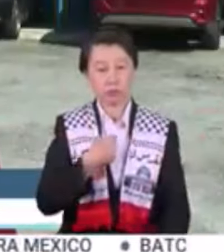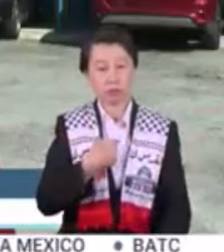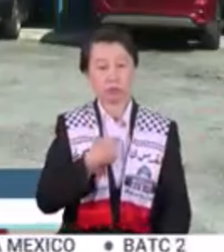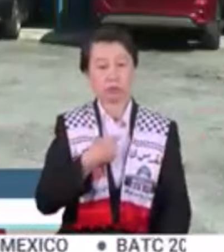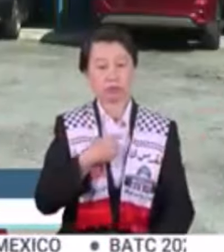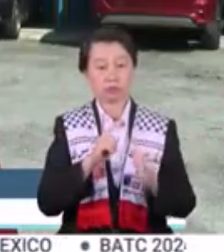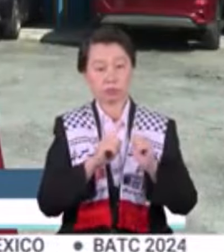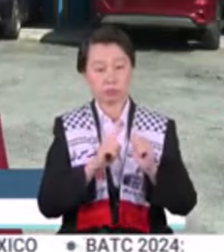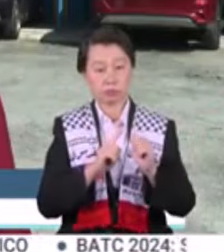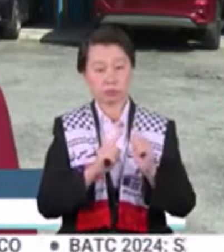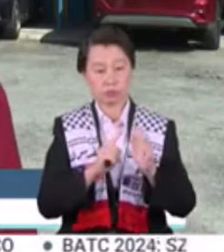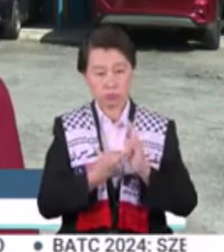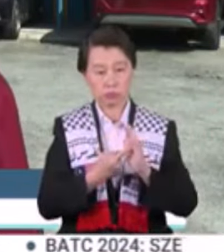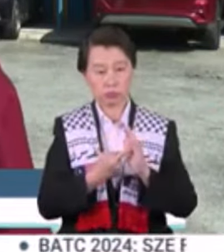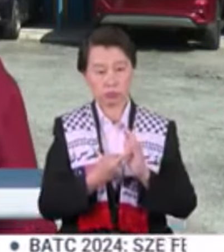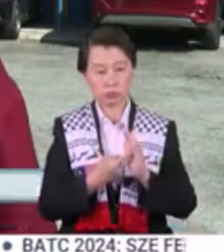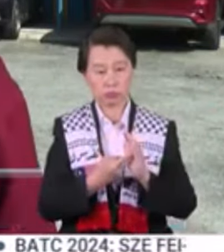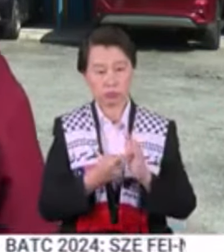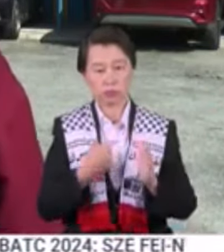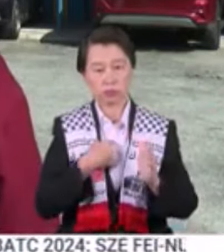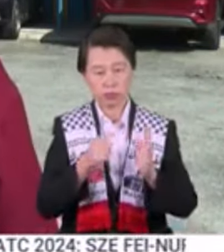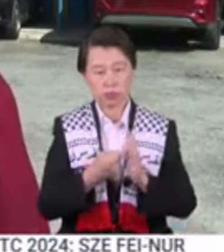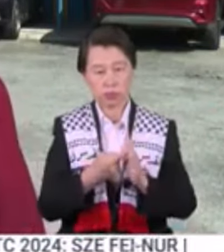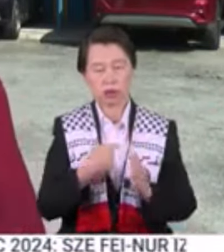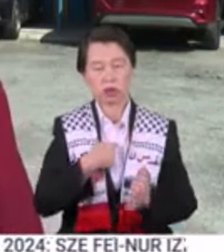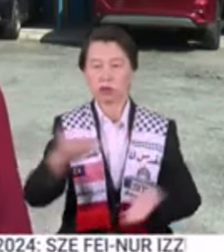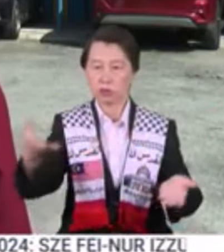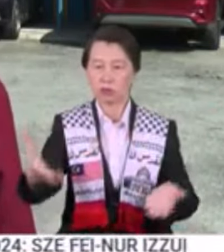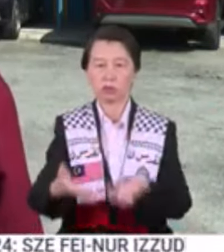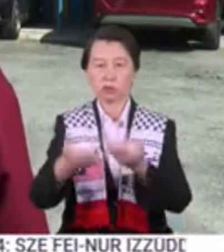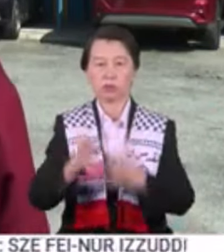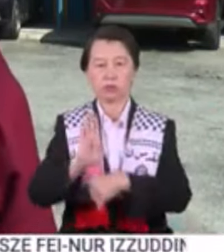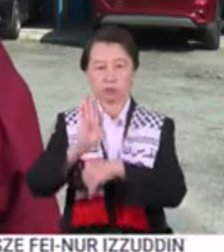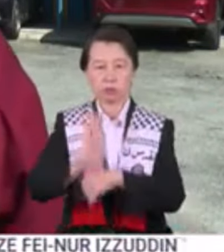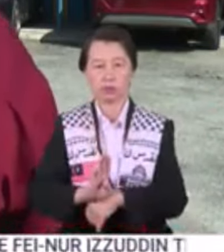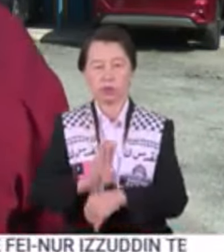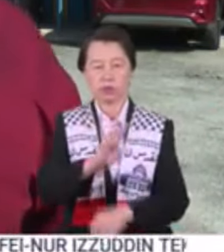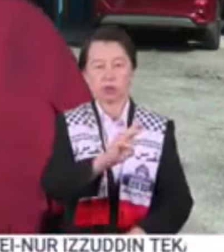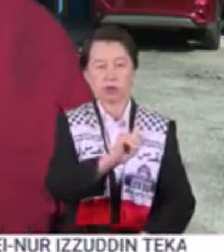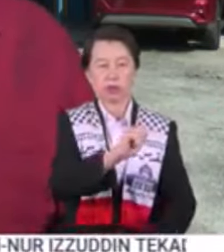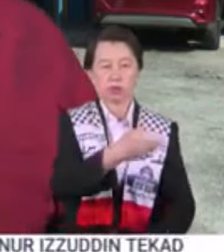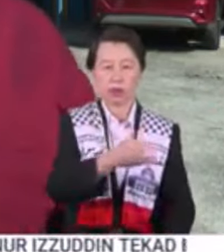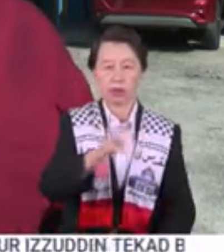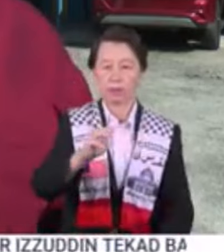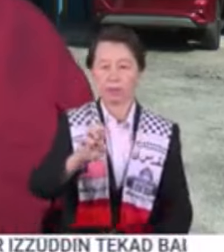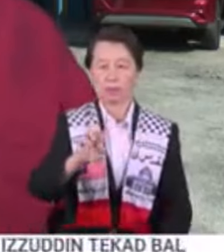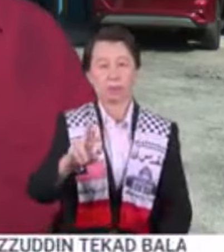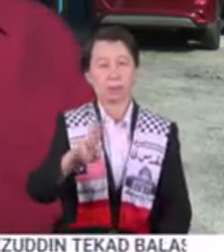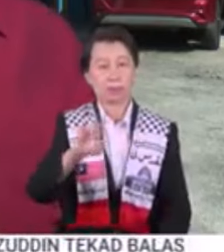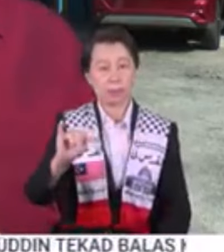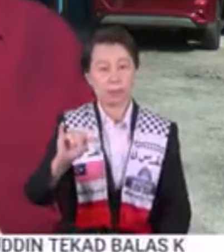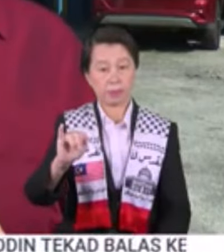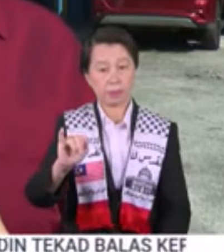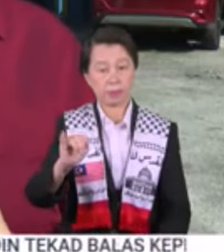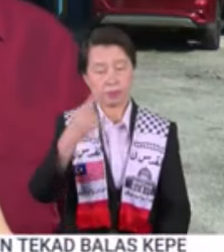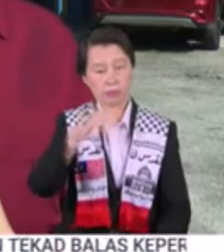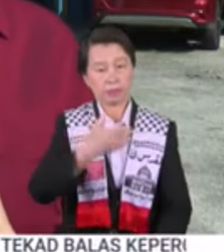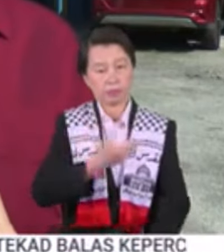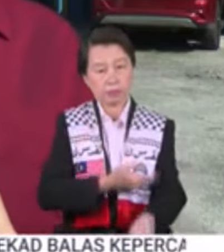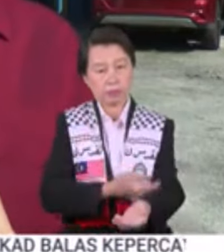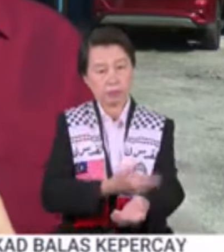mulakan. Cikgu, saya kata, tolong perkenalkan budaya kita, Mahmeri ini, untuk perkembangan, kan? Untuk